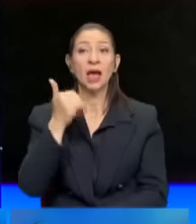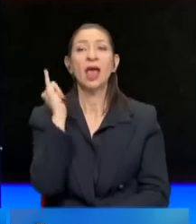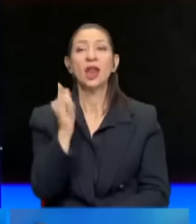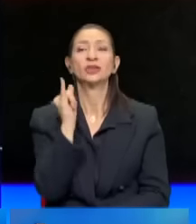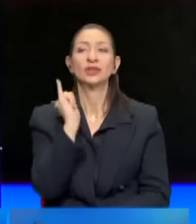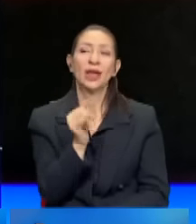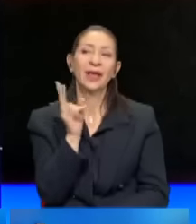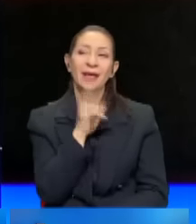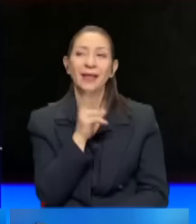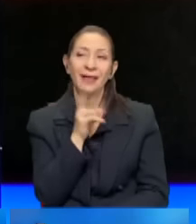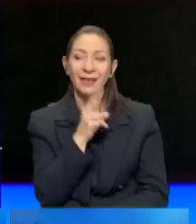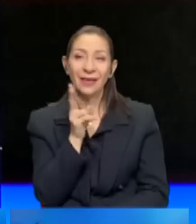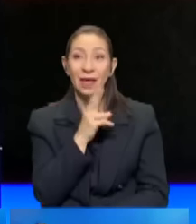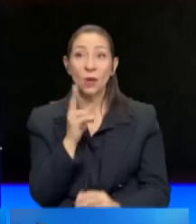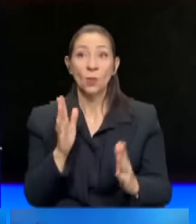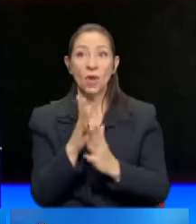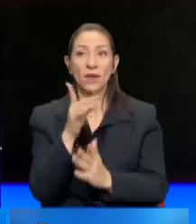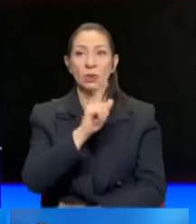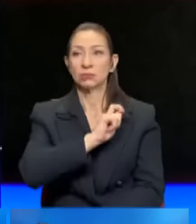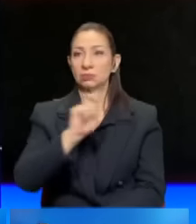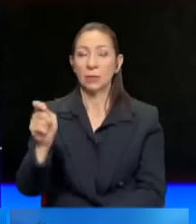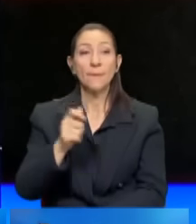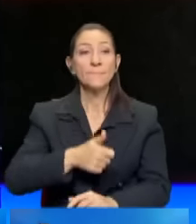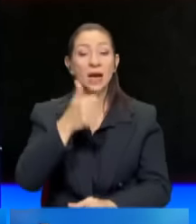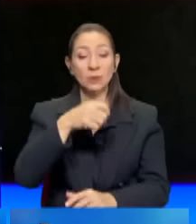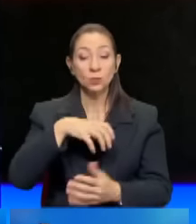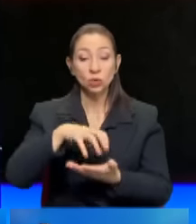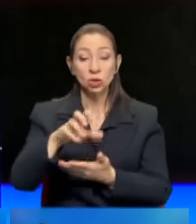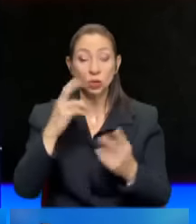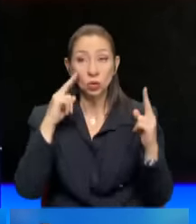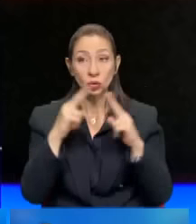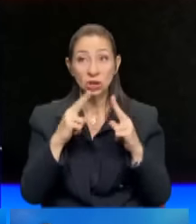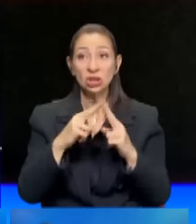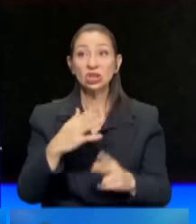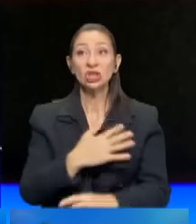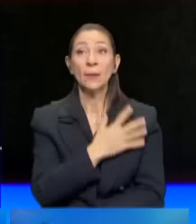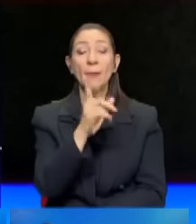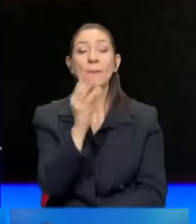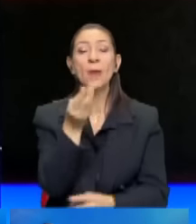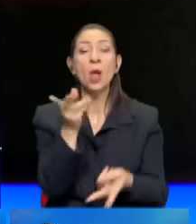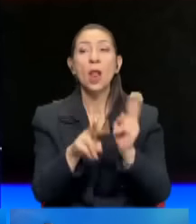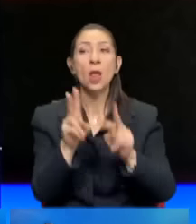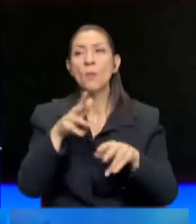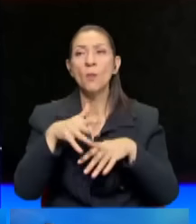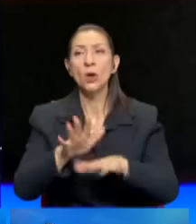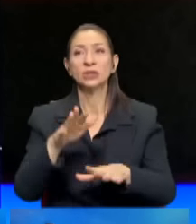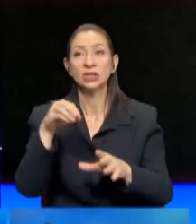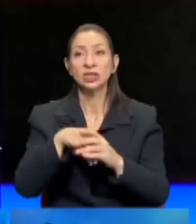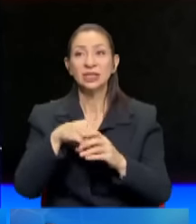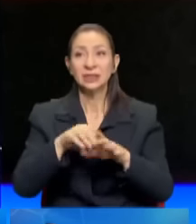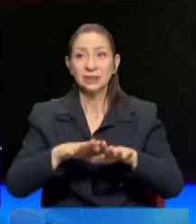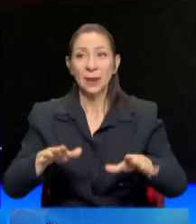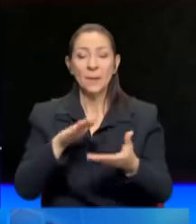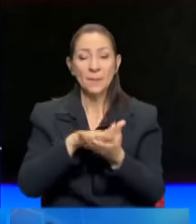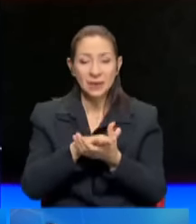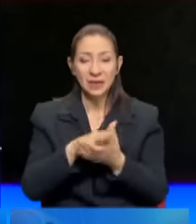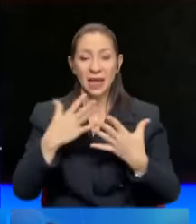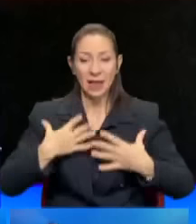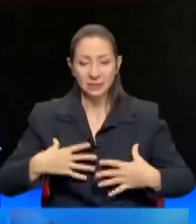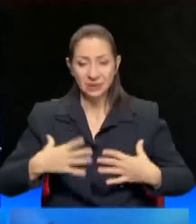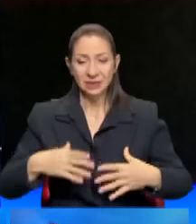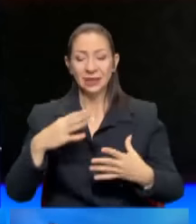eleştirilere güldü muhalefet böyle dedi bakanlık bütçesi görüşülürken CHP'liler bebek ölümlerini protesto için sıralarına patik